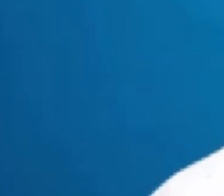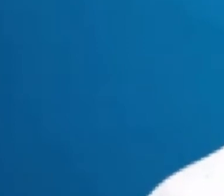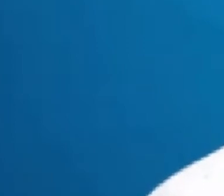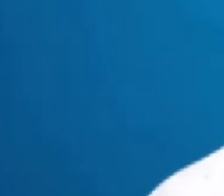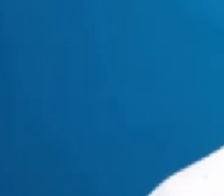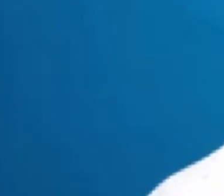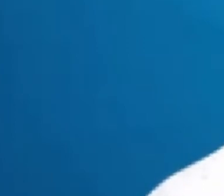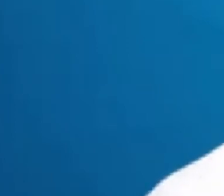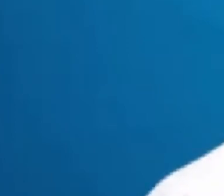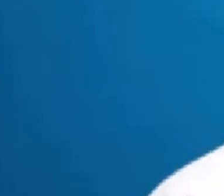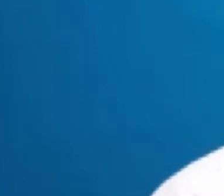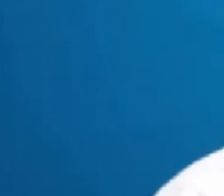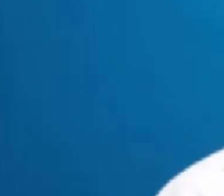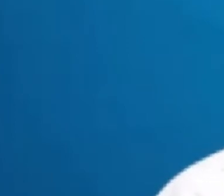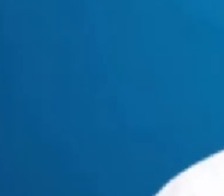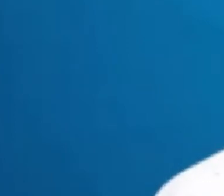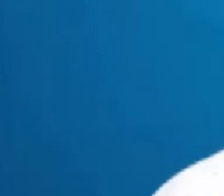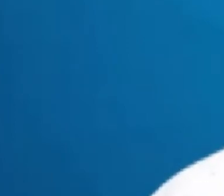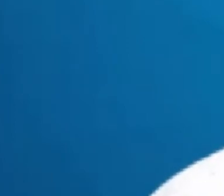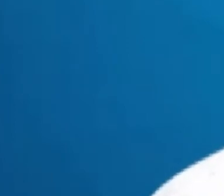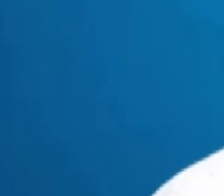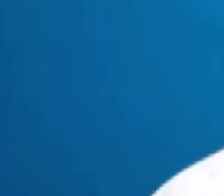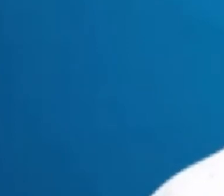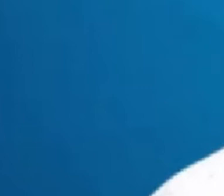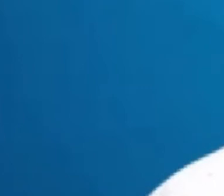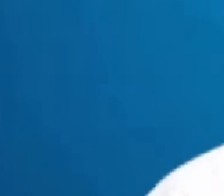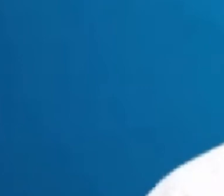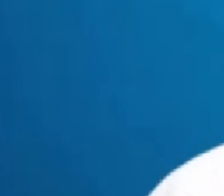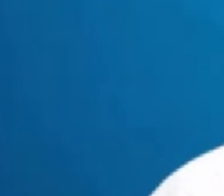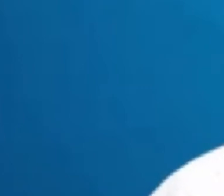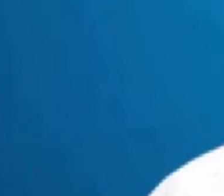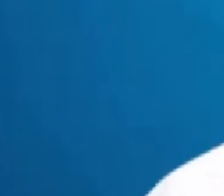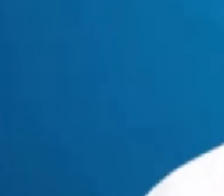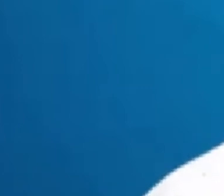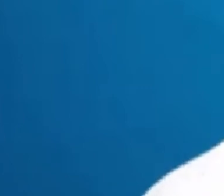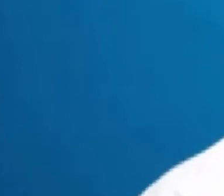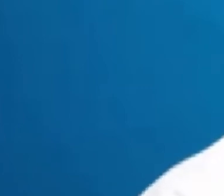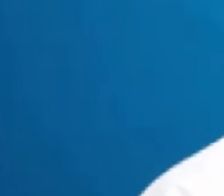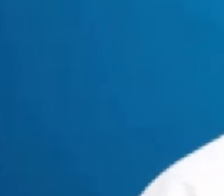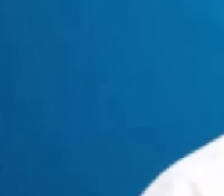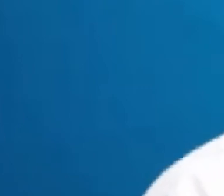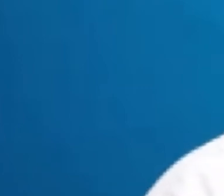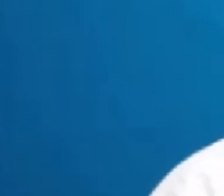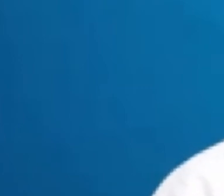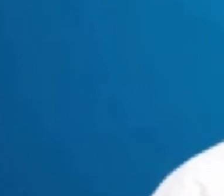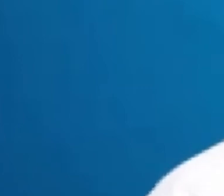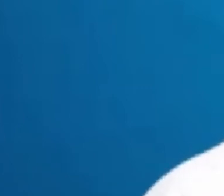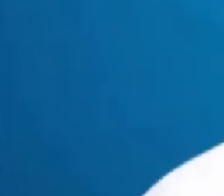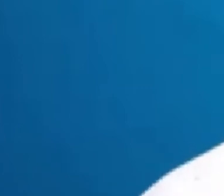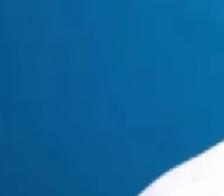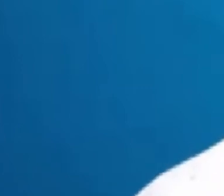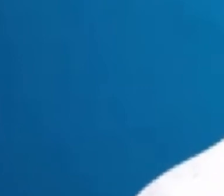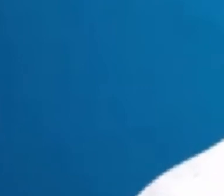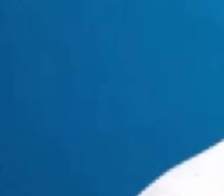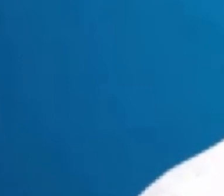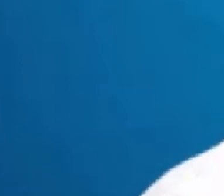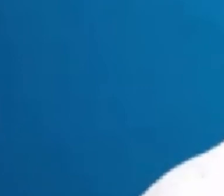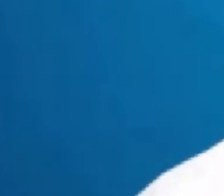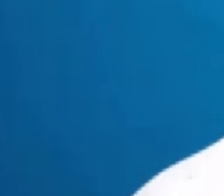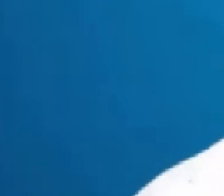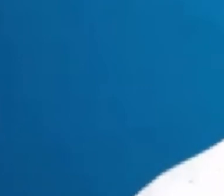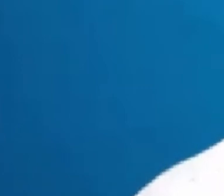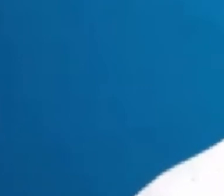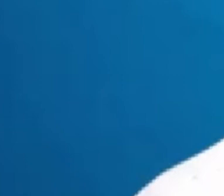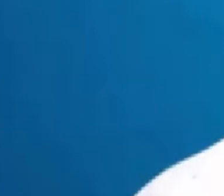pedoman kesehatan dan pembicara kita adalah pendeta Doktor Sony